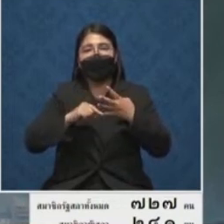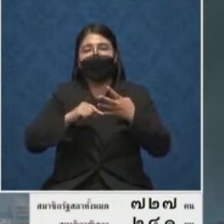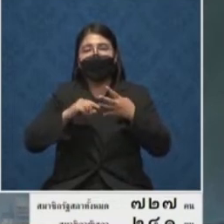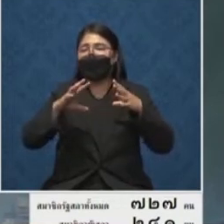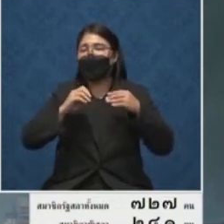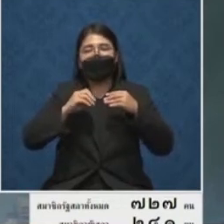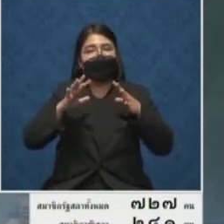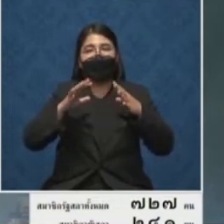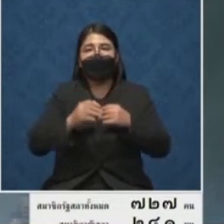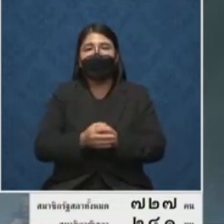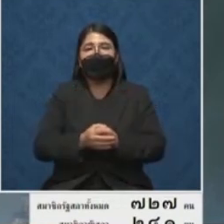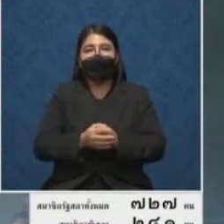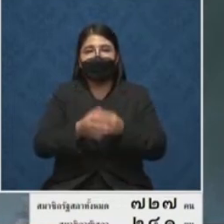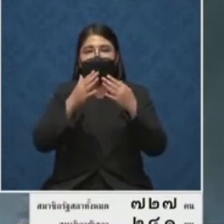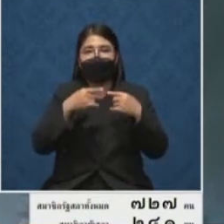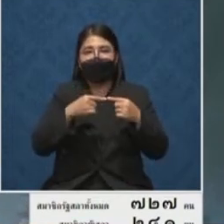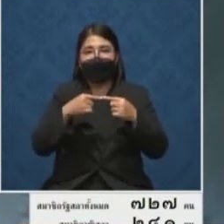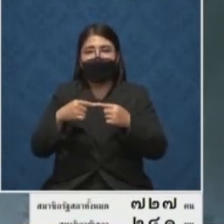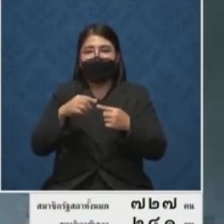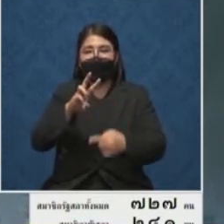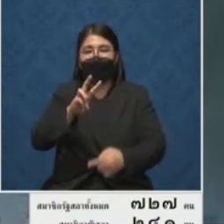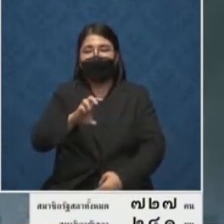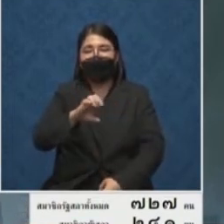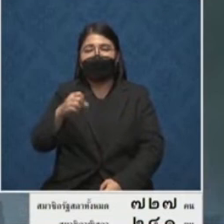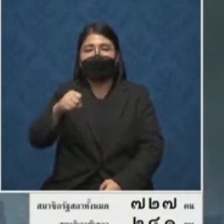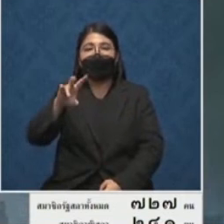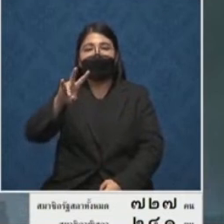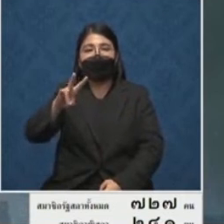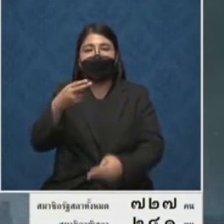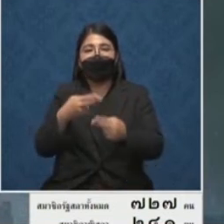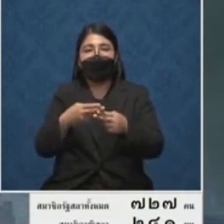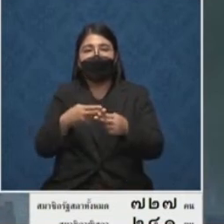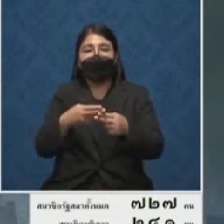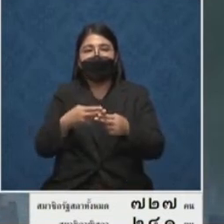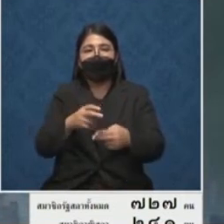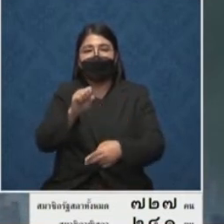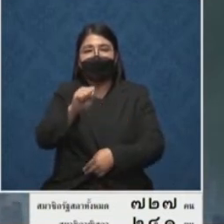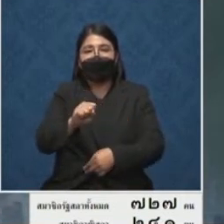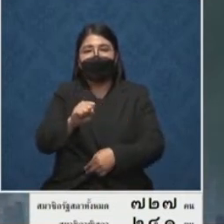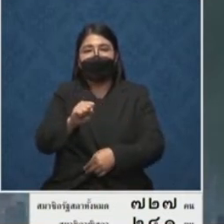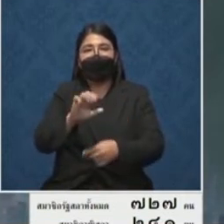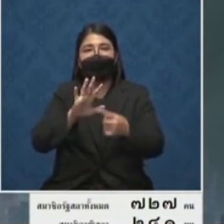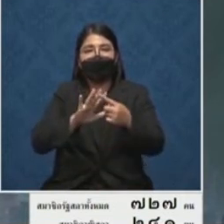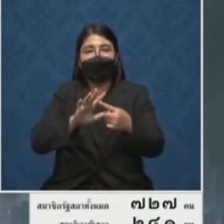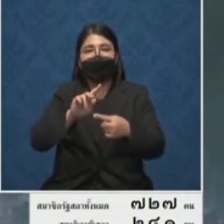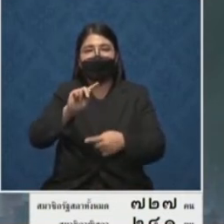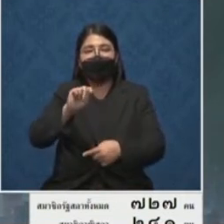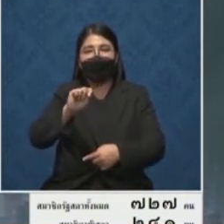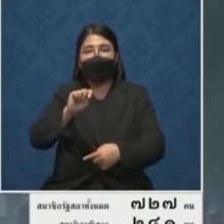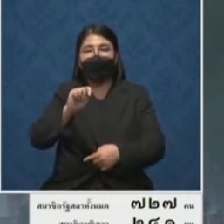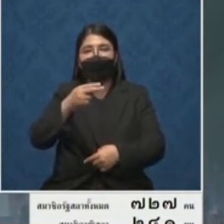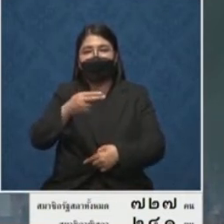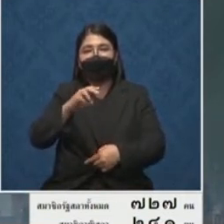การ4ไม่รับหลักการครับ 617นายสุทินคลังแสง 1